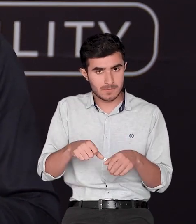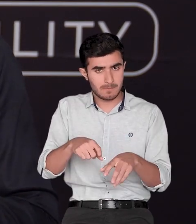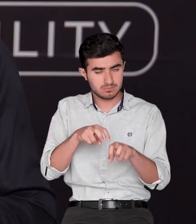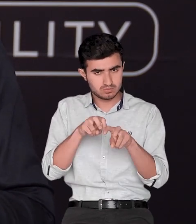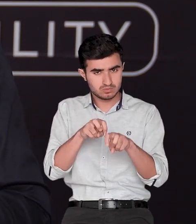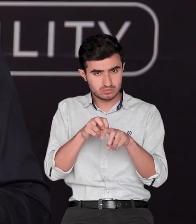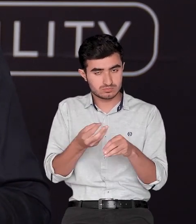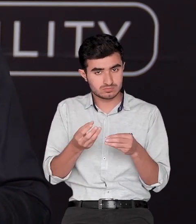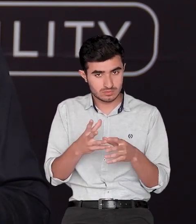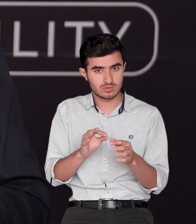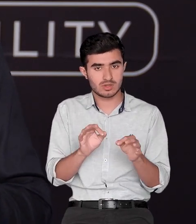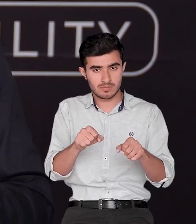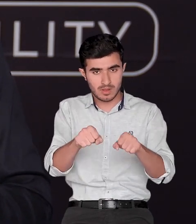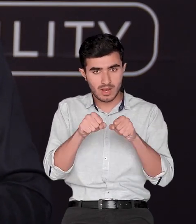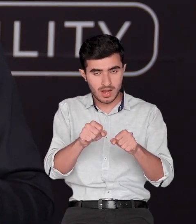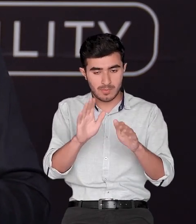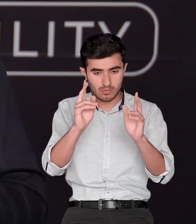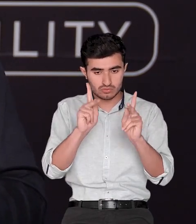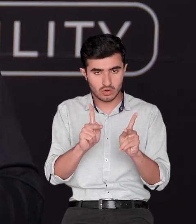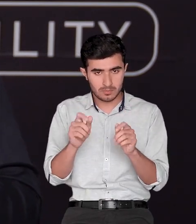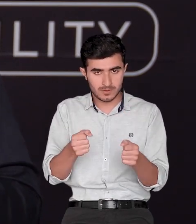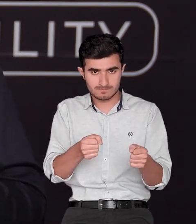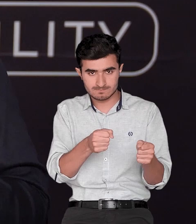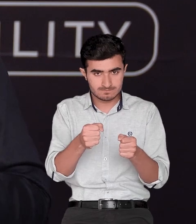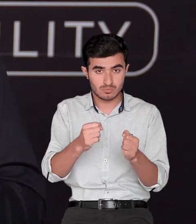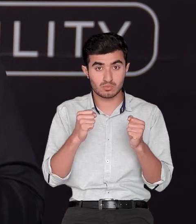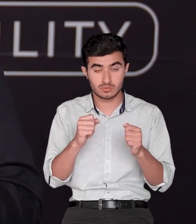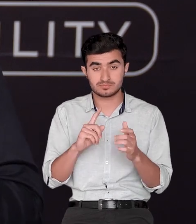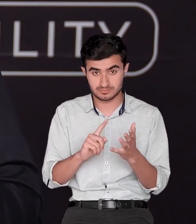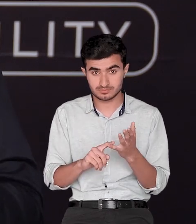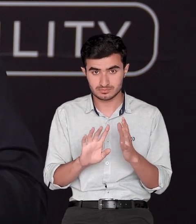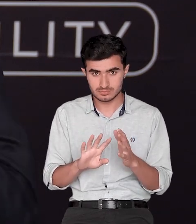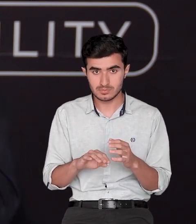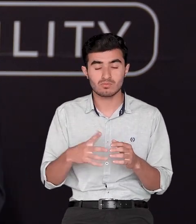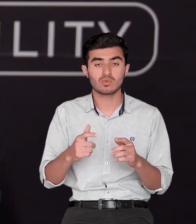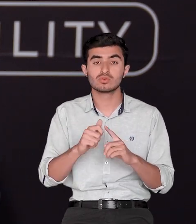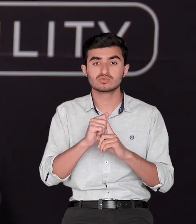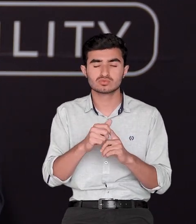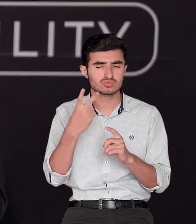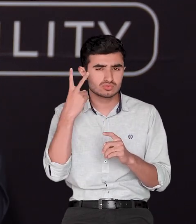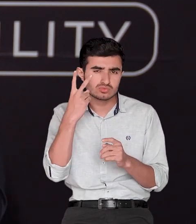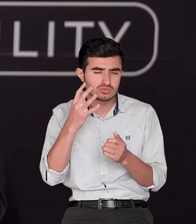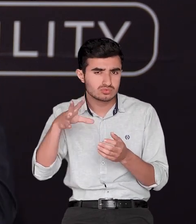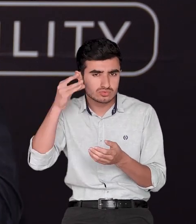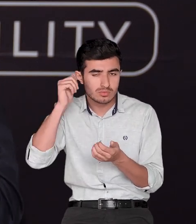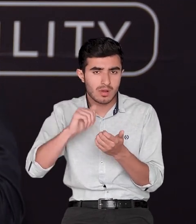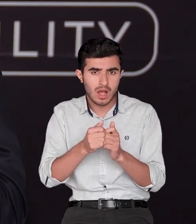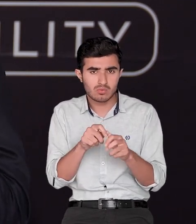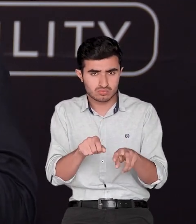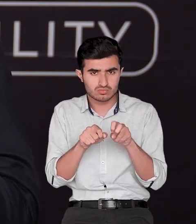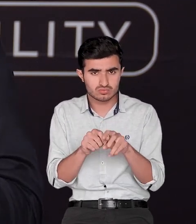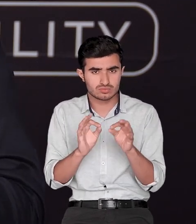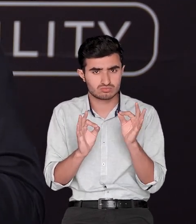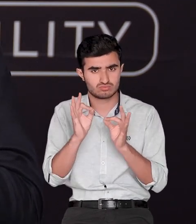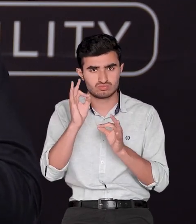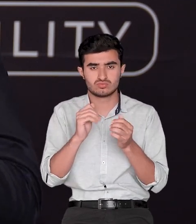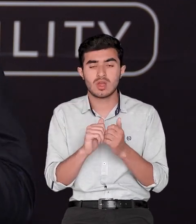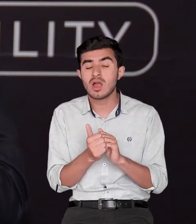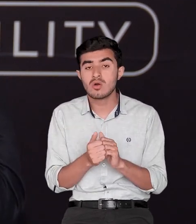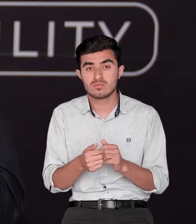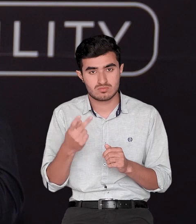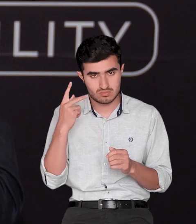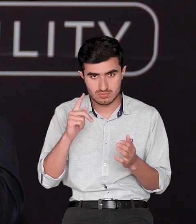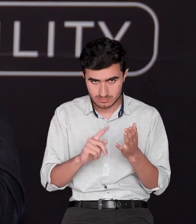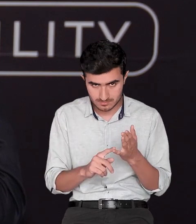एक्चुअली उनकी हॉर्समैनशिप देखी जाती है कि हाउ डू दे हैंडल द हॉर्स, और उसमें उनका सीधा होना,